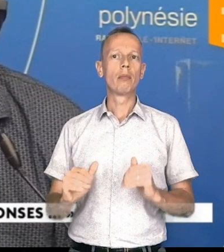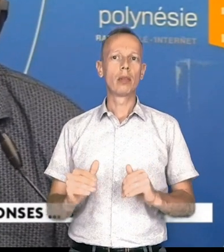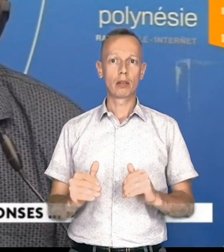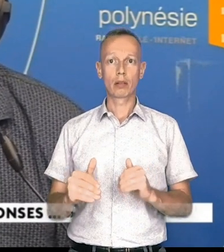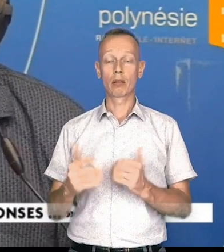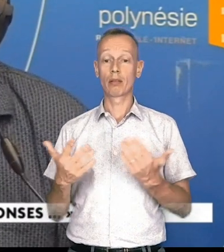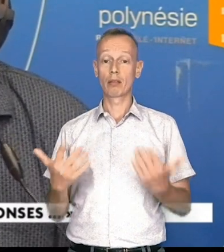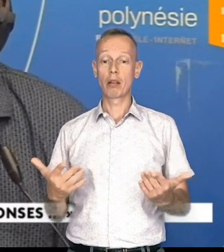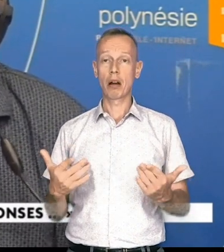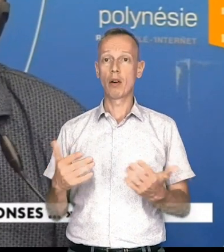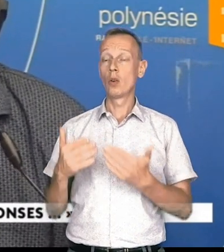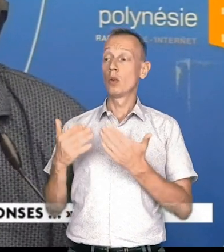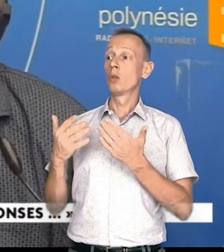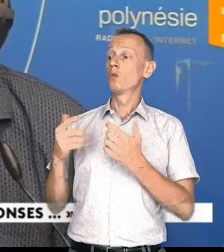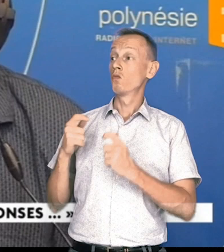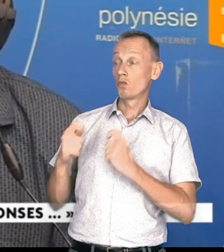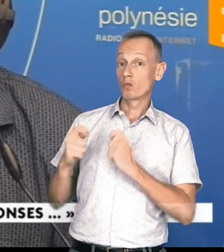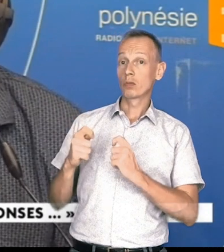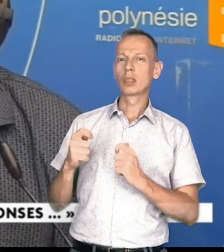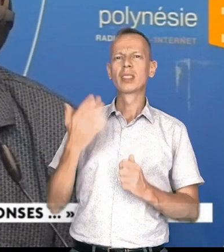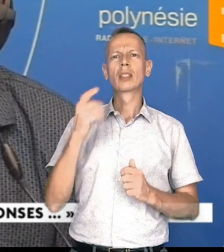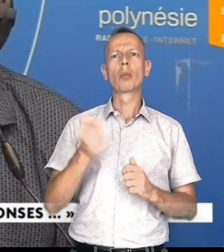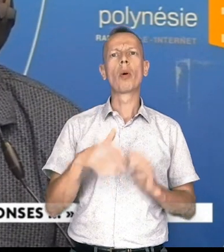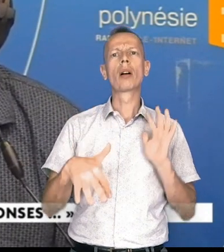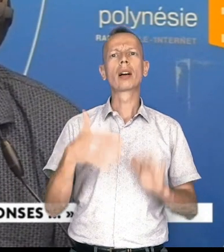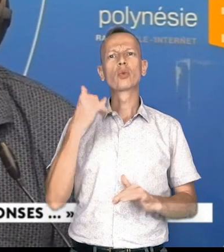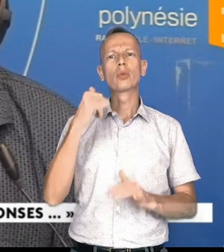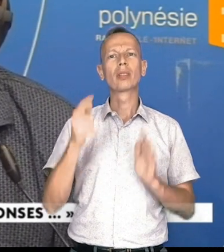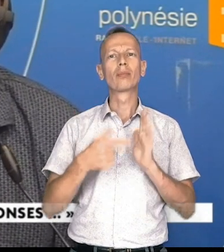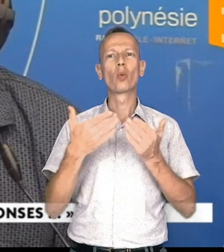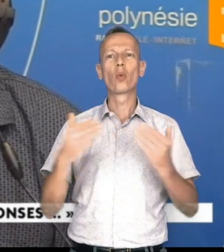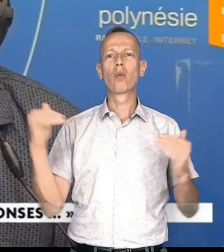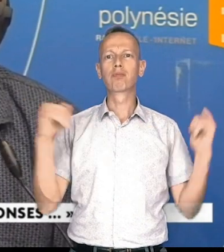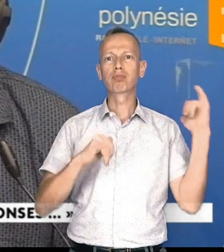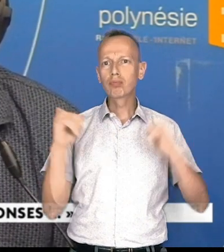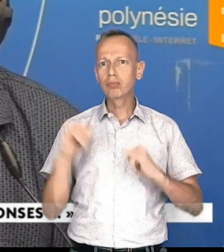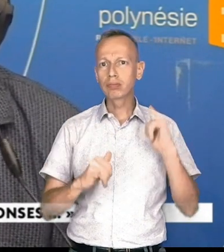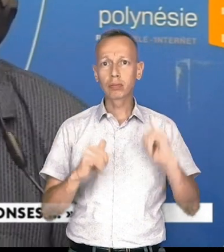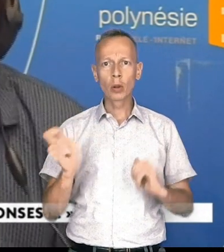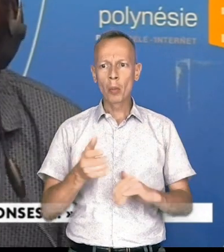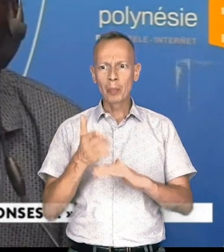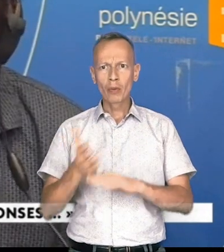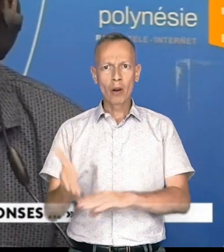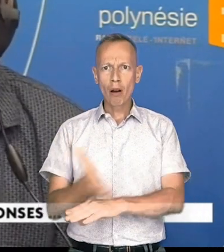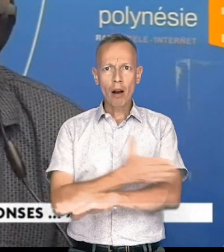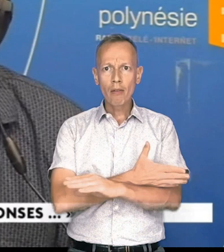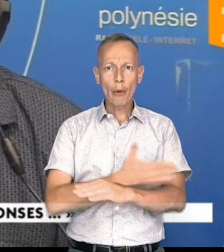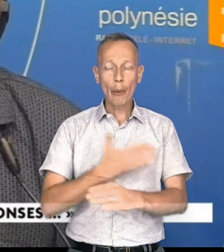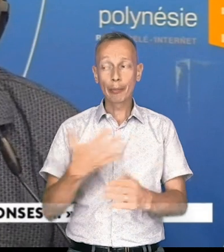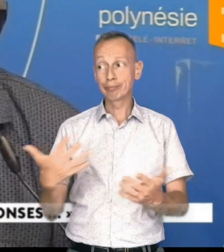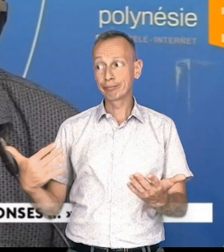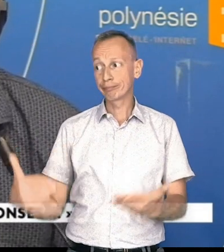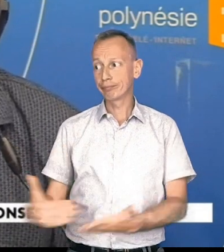de ce côté-là. Mais bon, l'ouverture ayant été faite le 15 juillet, on aurait dû le prévoir,